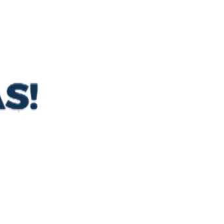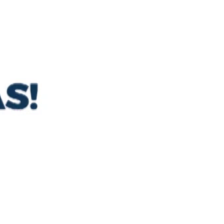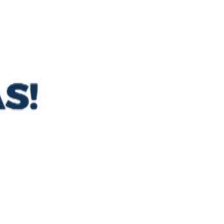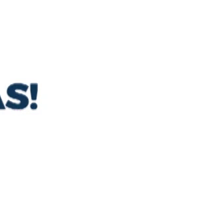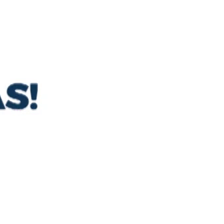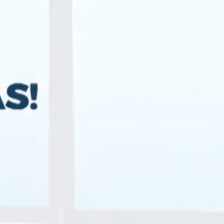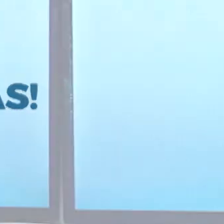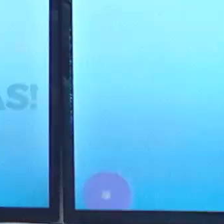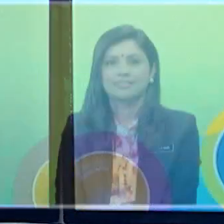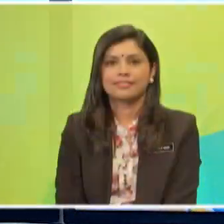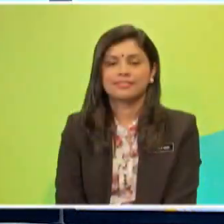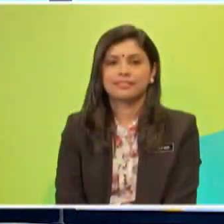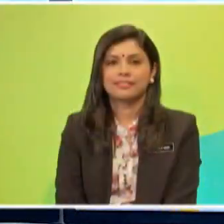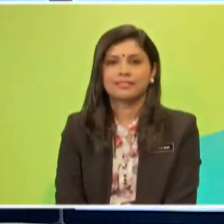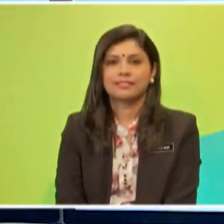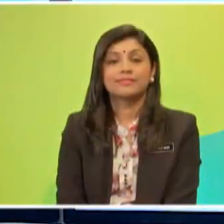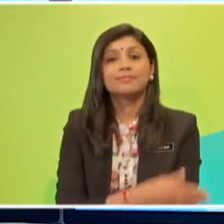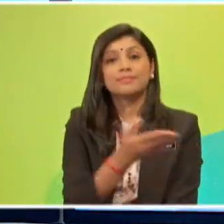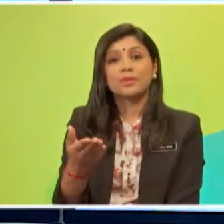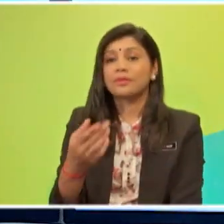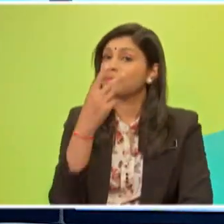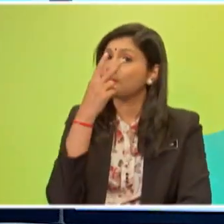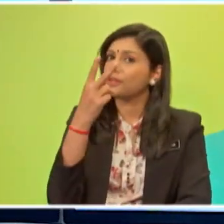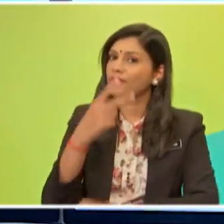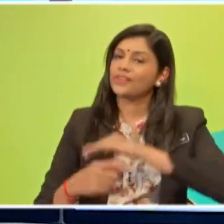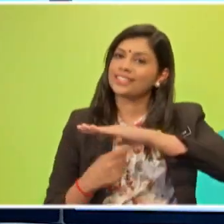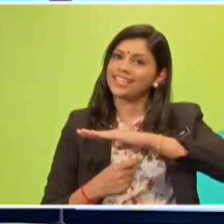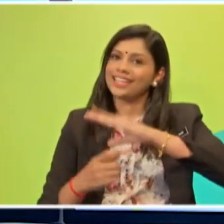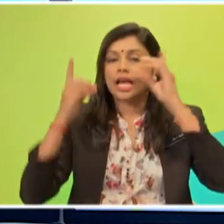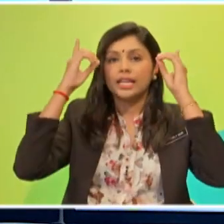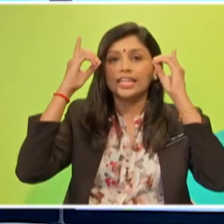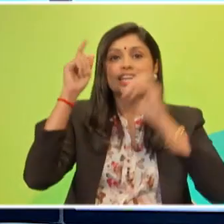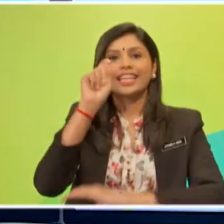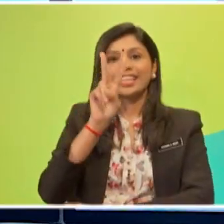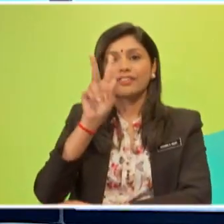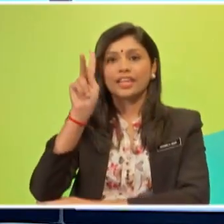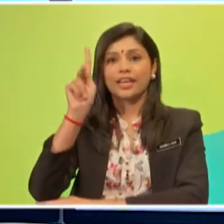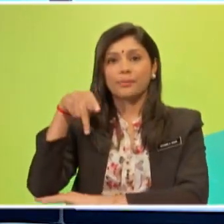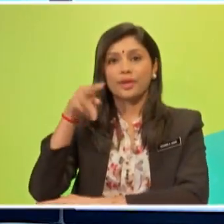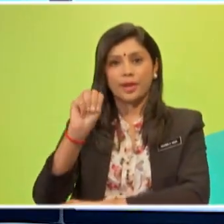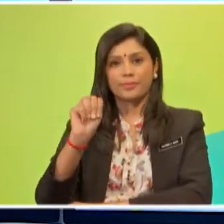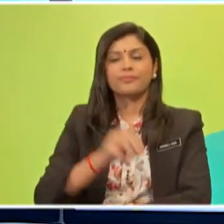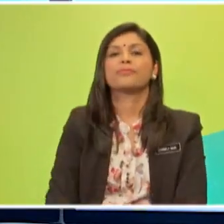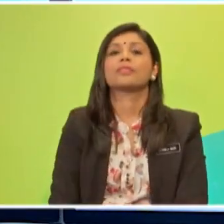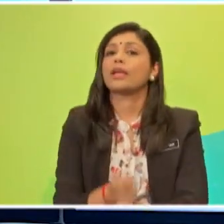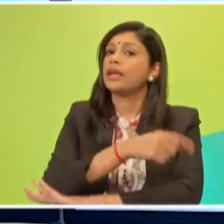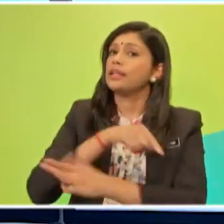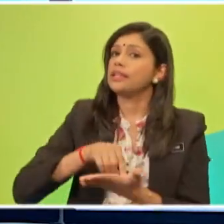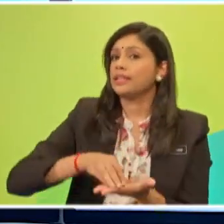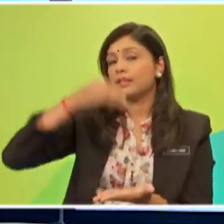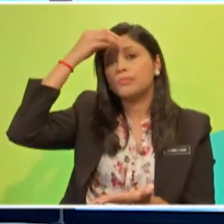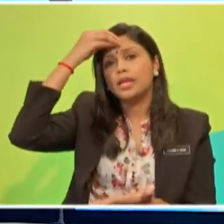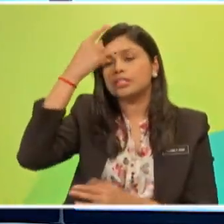KPM. Anda sedang menonton Prasekolah di Didik TV KPM dan hari ini kita akan belajar